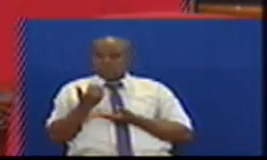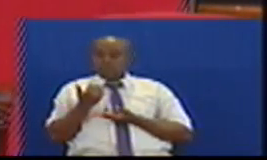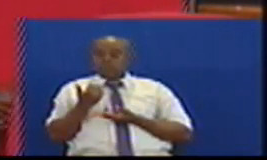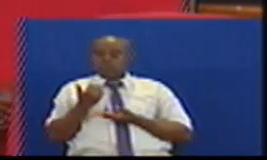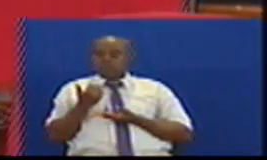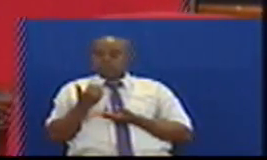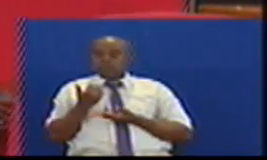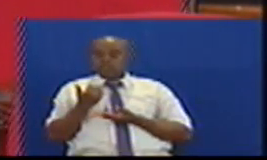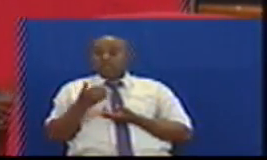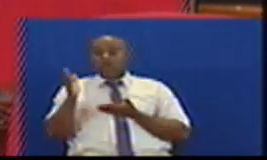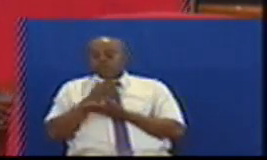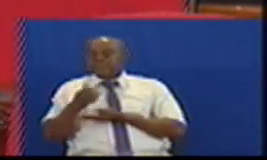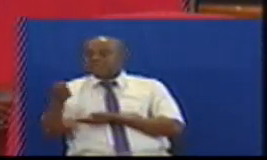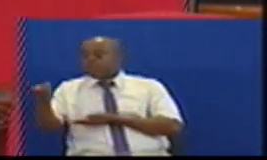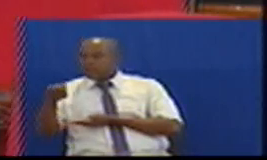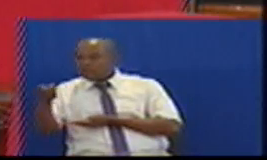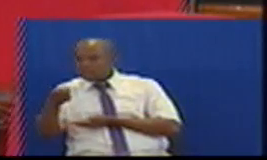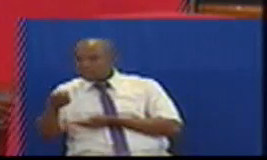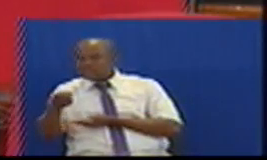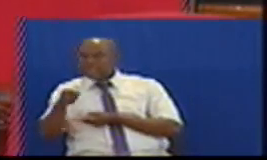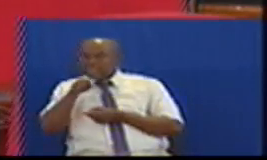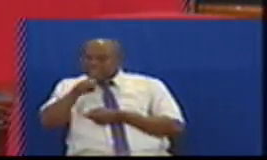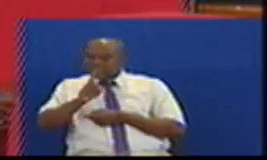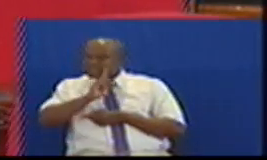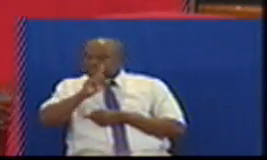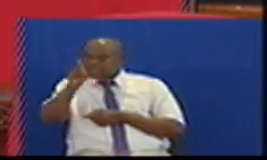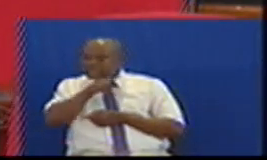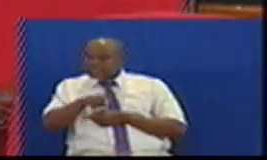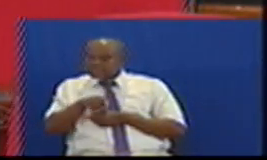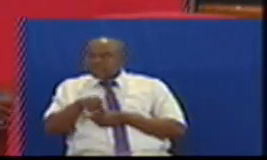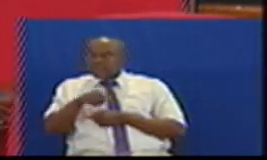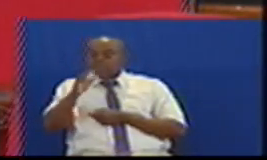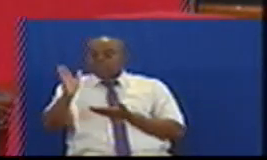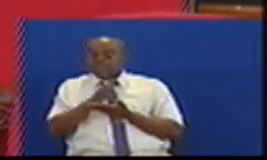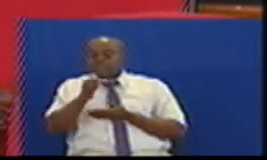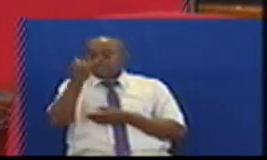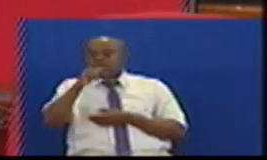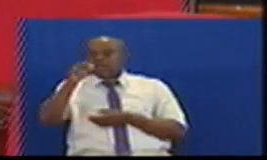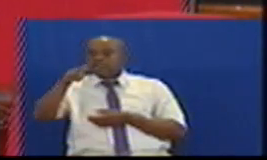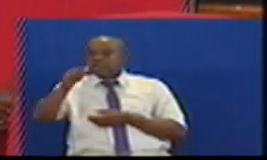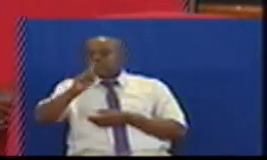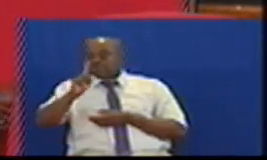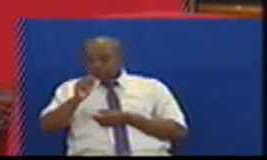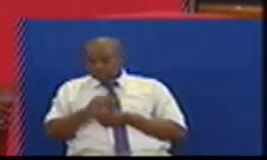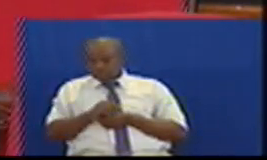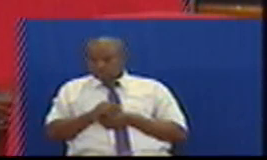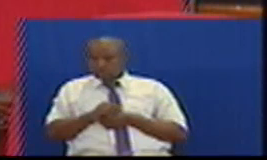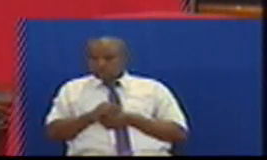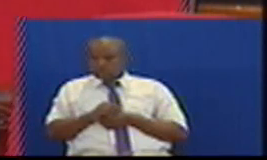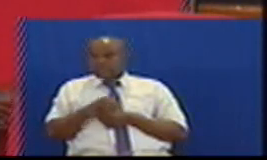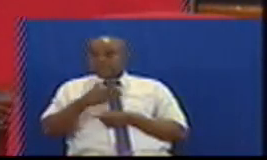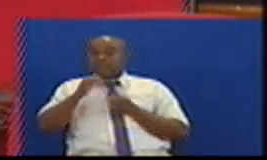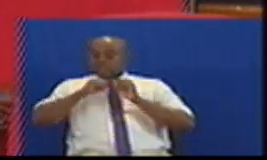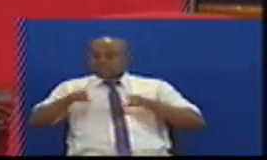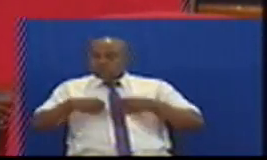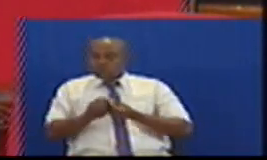kawaida ya kudaiana ambayo sio ya kijinai. Yote hiyo ni kwa sababu tunataka tufikie lengo tulilokusudia la kutoa haki bila